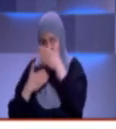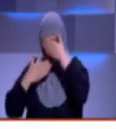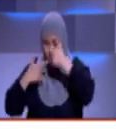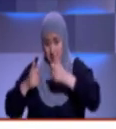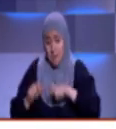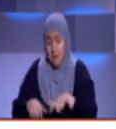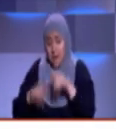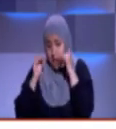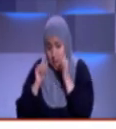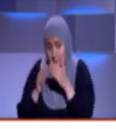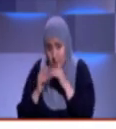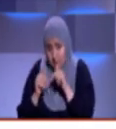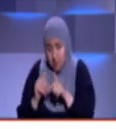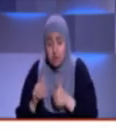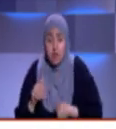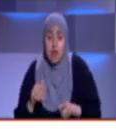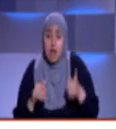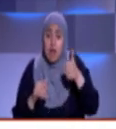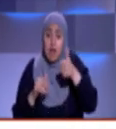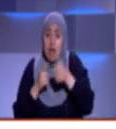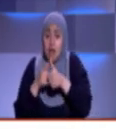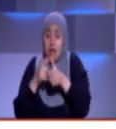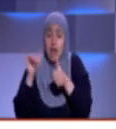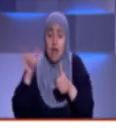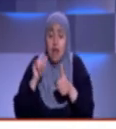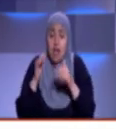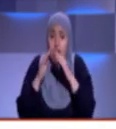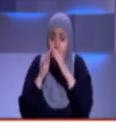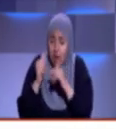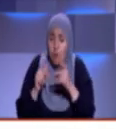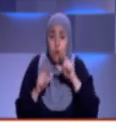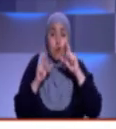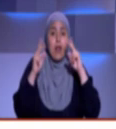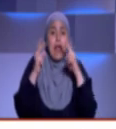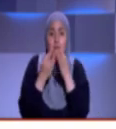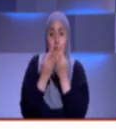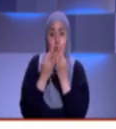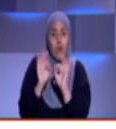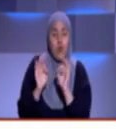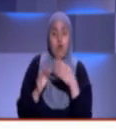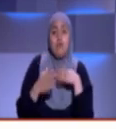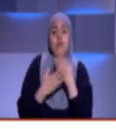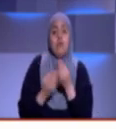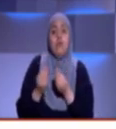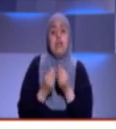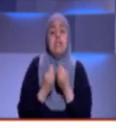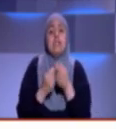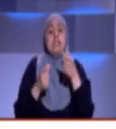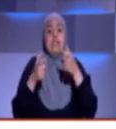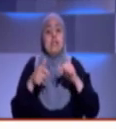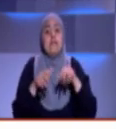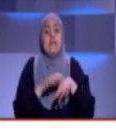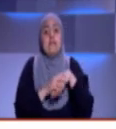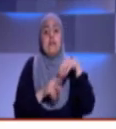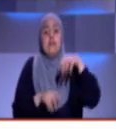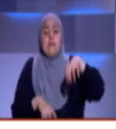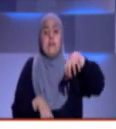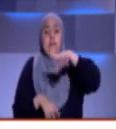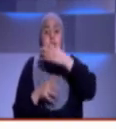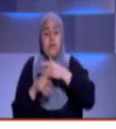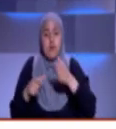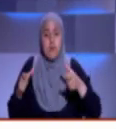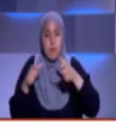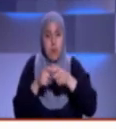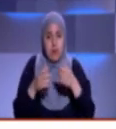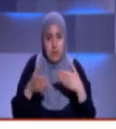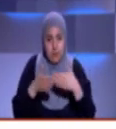في المقام الأول. حدث هذا في عدة منتديات ولقاءات دولية، كما حدث في المؤتمر